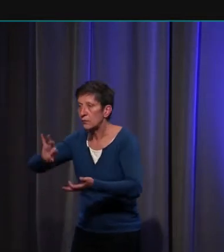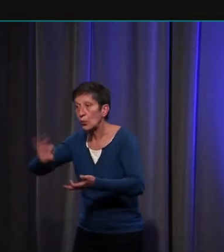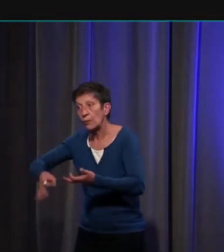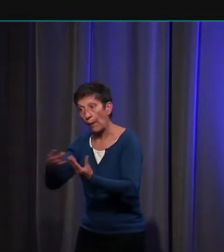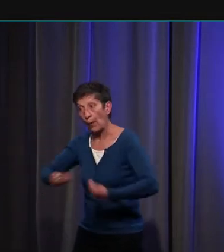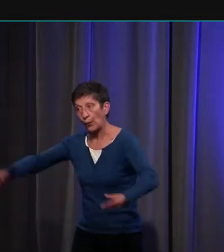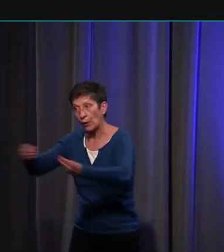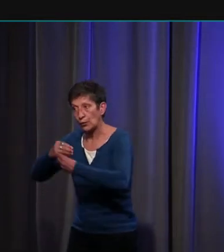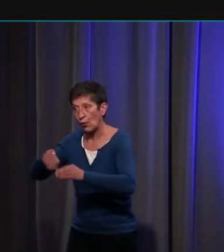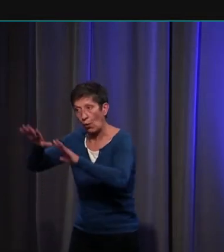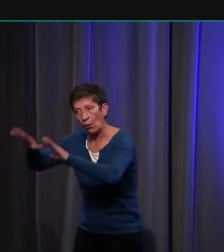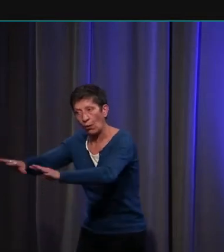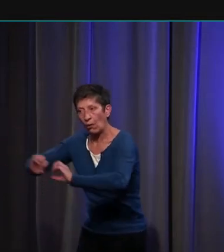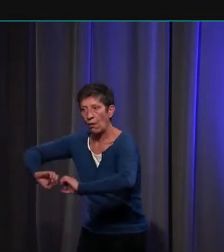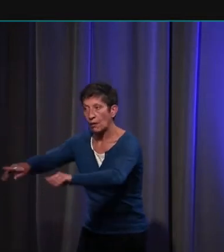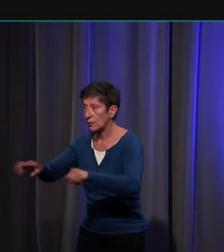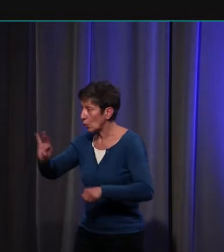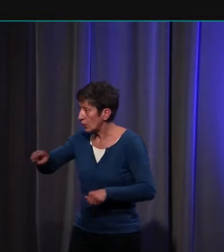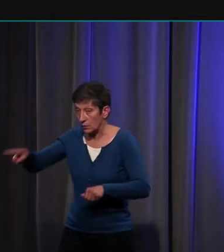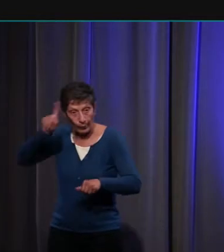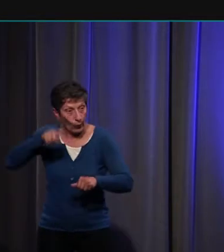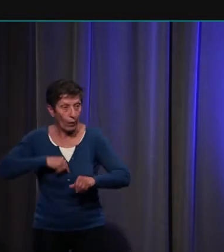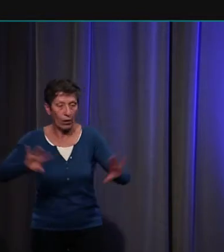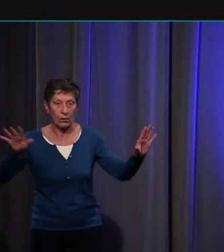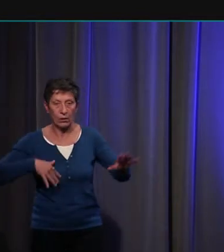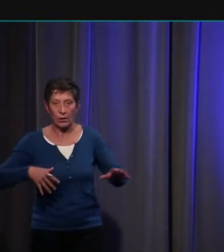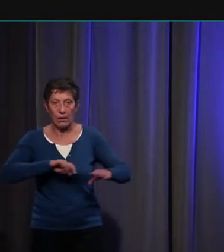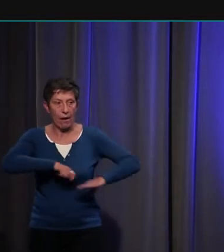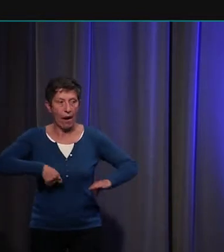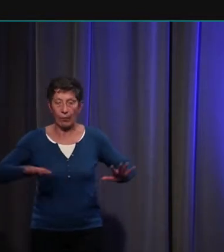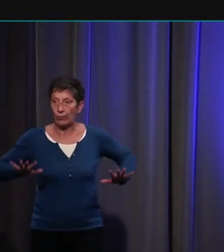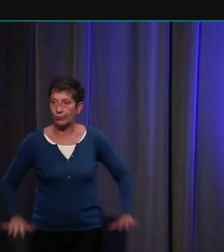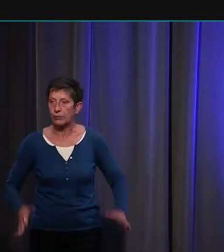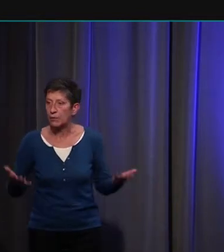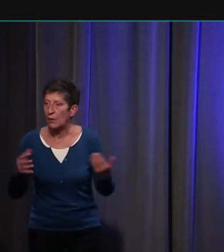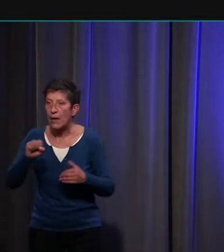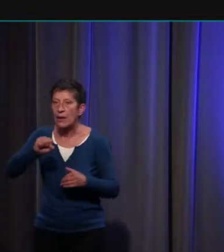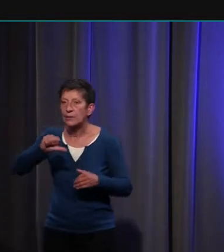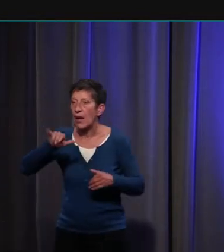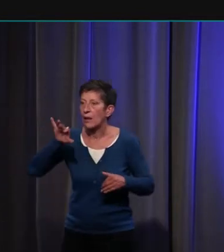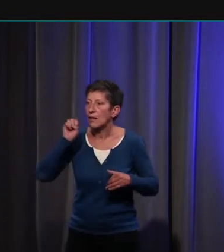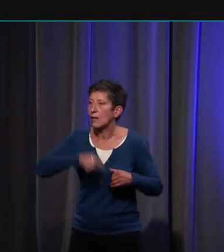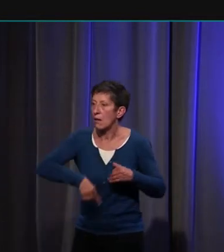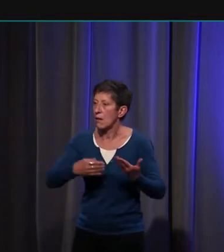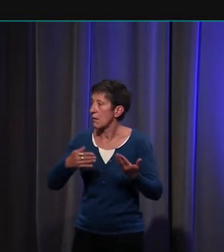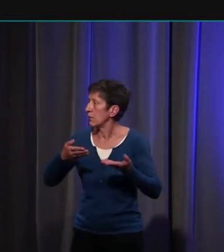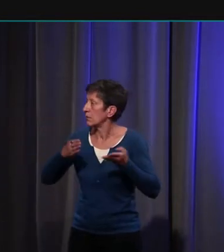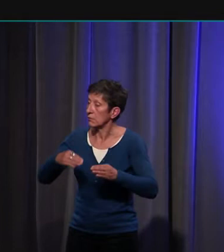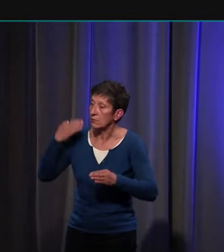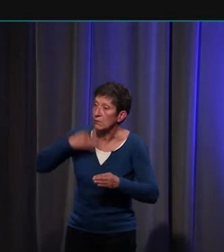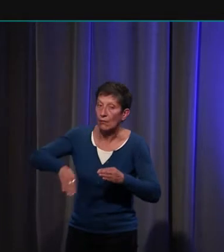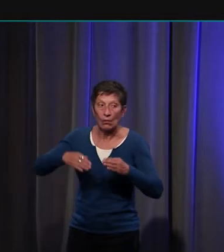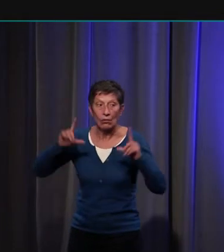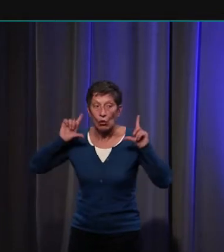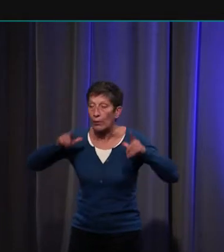population oui parce qu'ils se sont rendus c'est ce que cela dit salade a fait décapiter tous les templiers tous les hospitaliers à la bataille de hatim meilleure édition